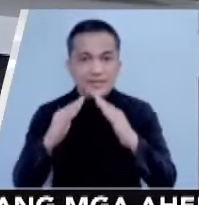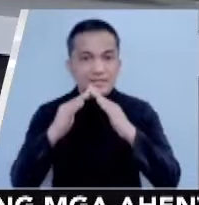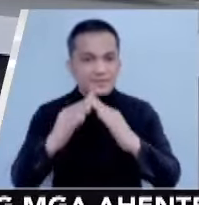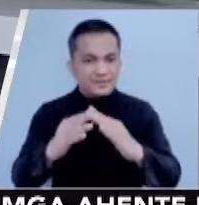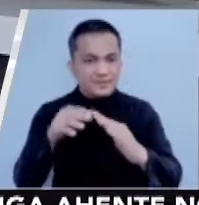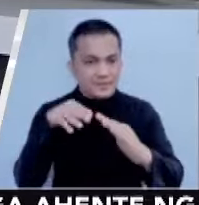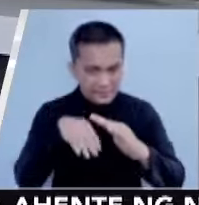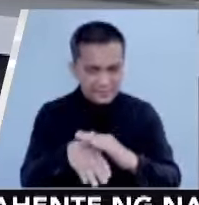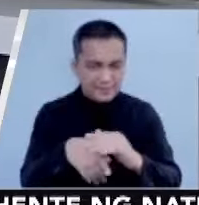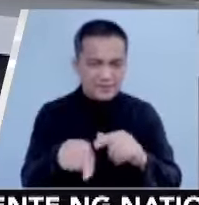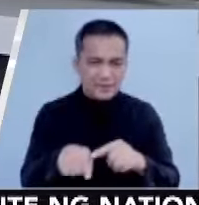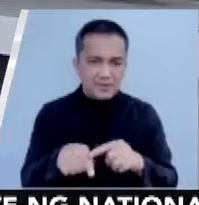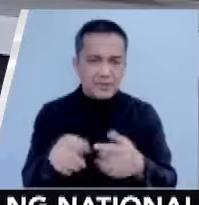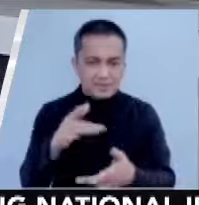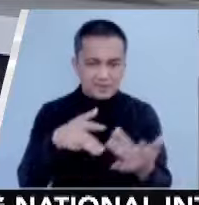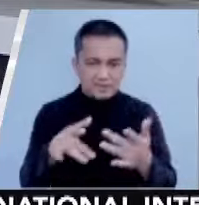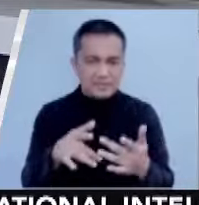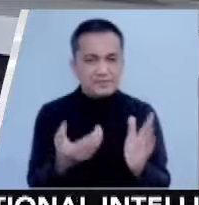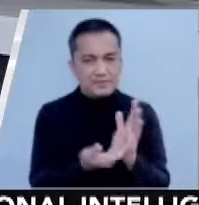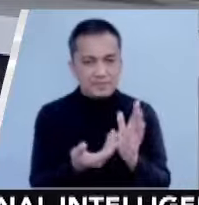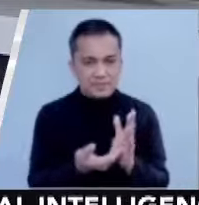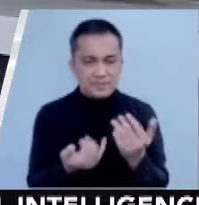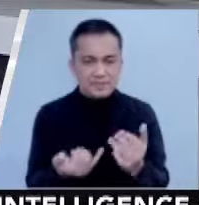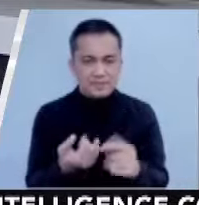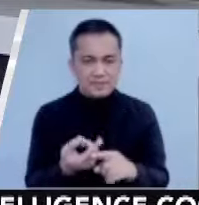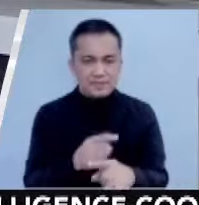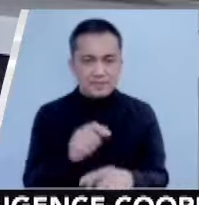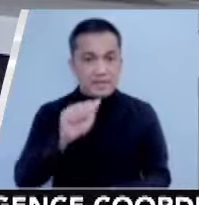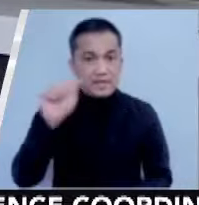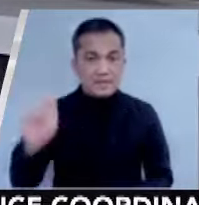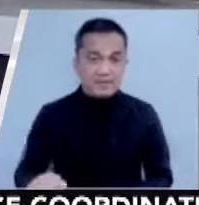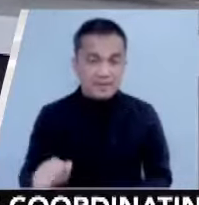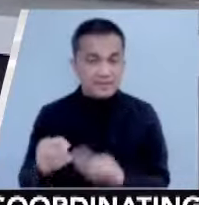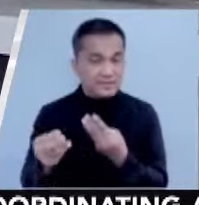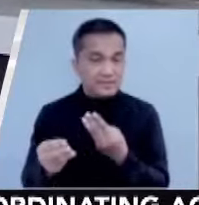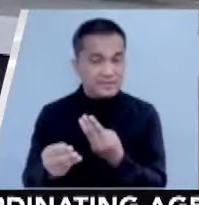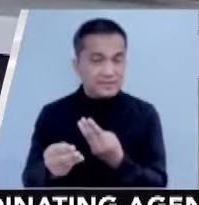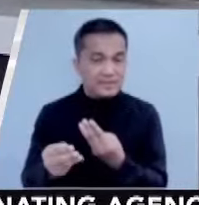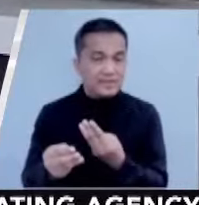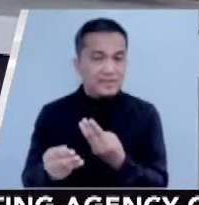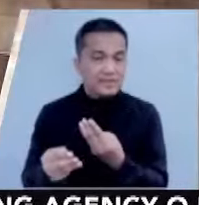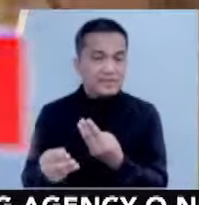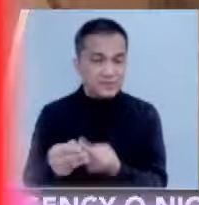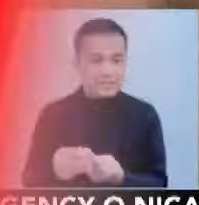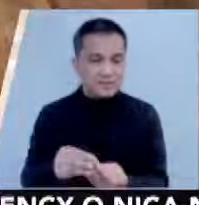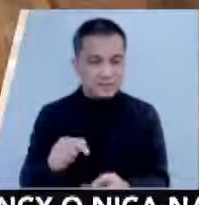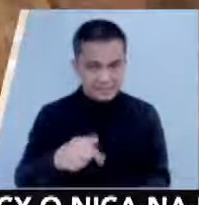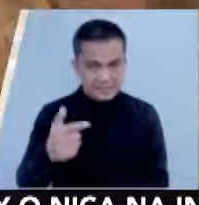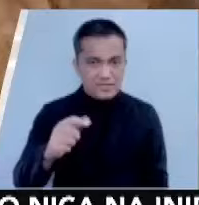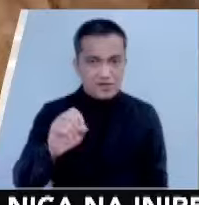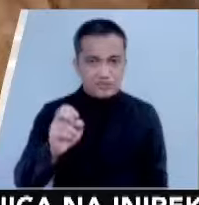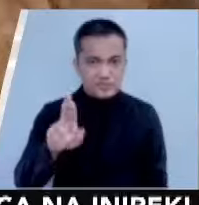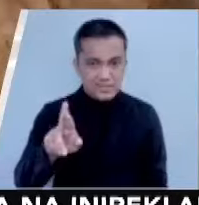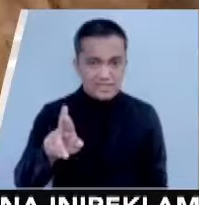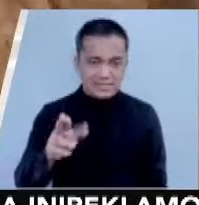tampok namin ngayong gabi mula po sa Alabang muntin lupa nakatutok live si Oscar